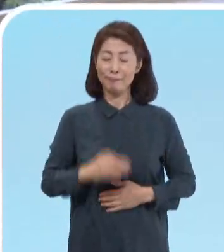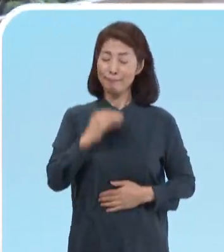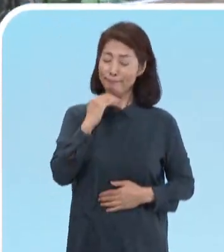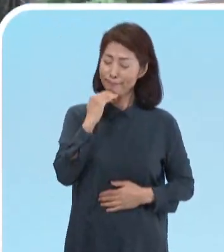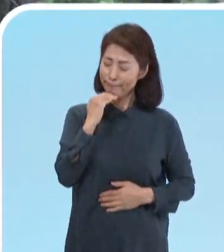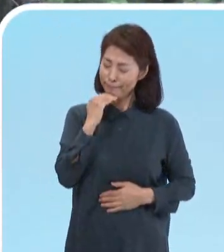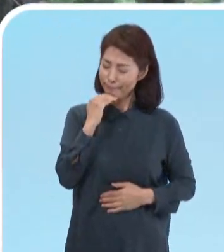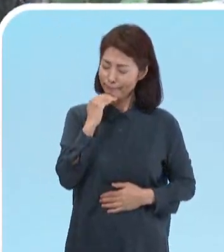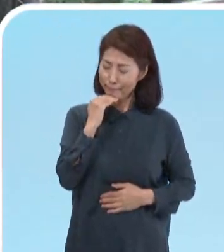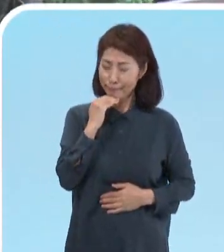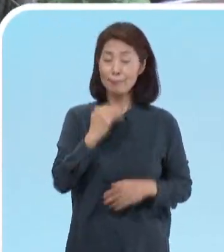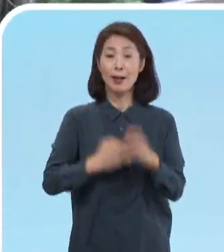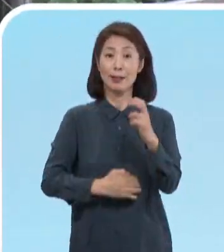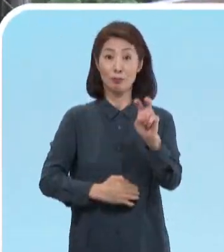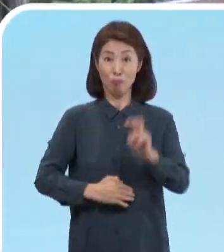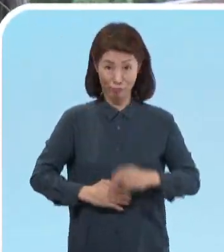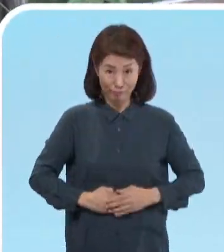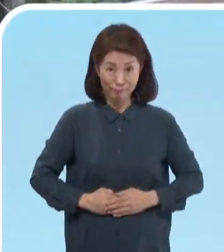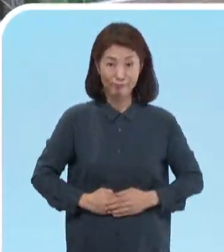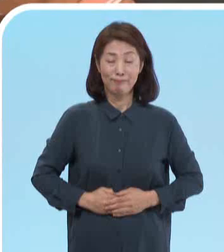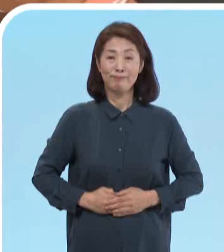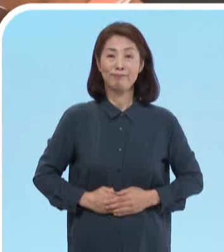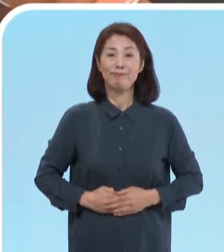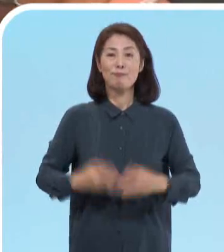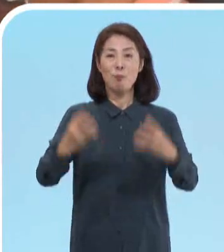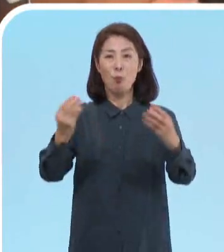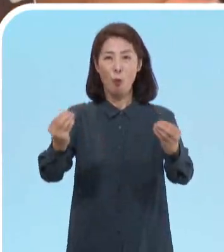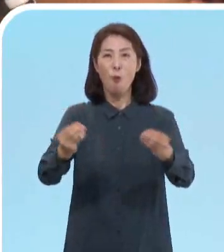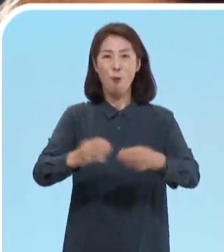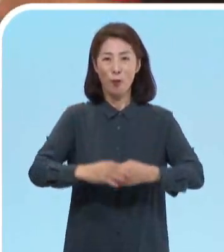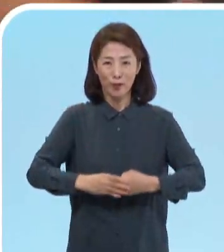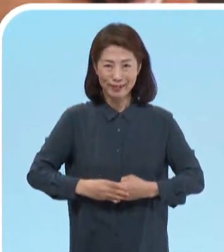待つこと20分。いや